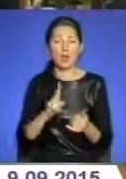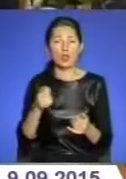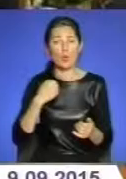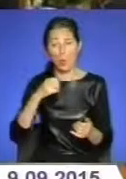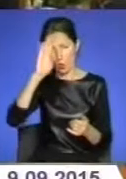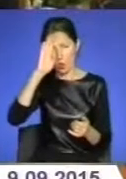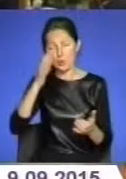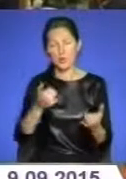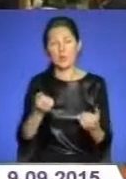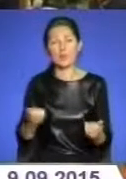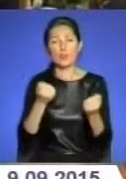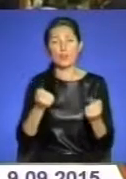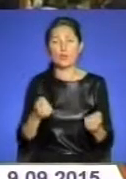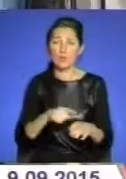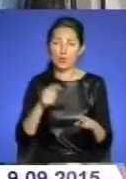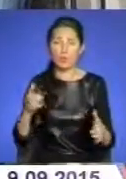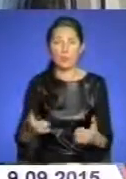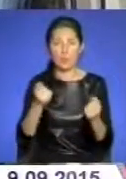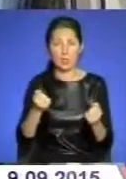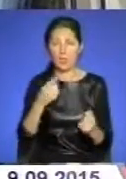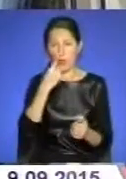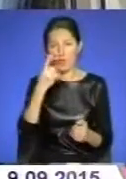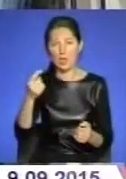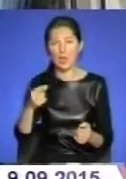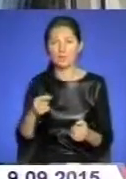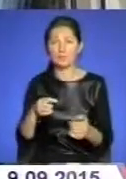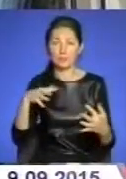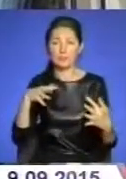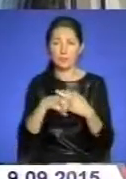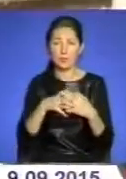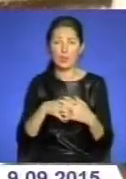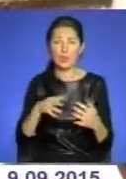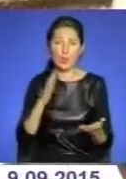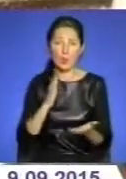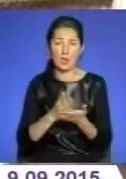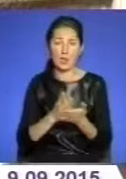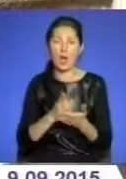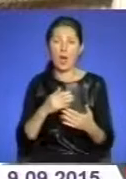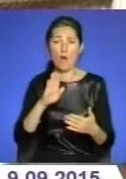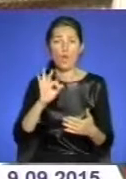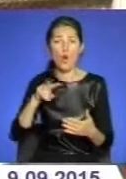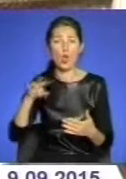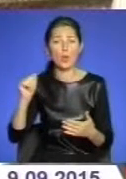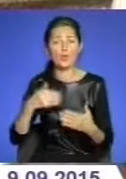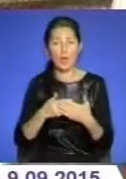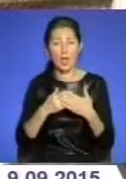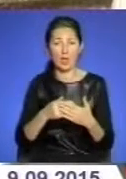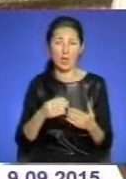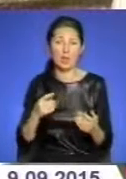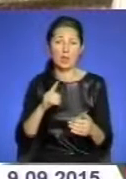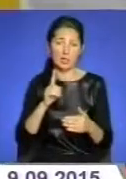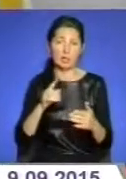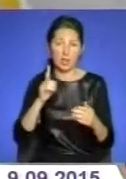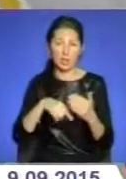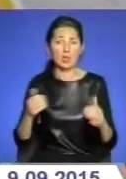надійною опорою для них стали волонтери логістичного центру допомоги бійцям АТО. Сьогодні дарують військовим авто, кошти на